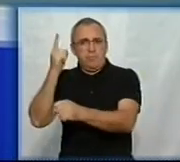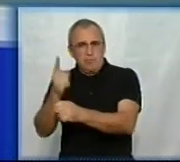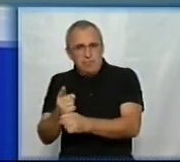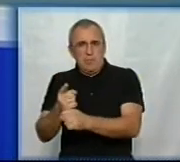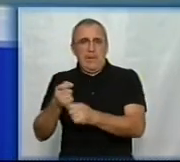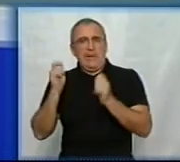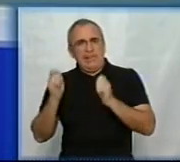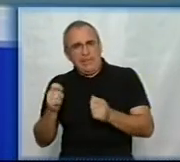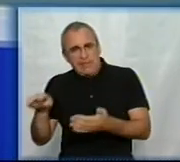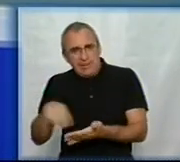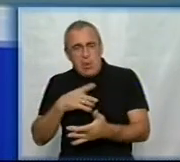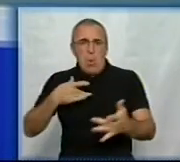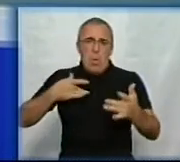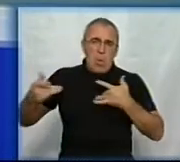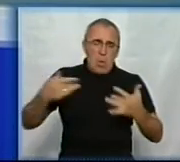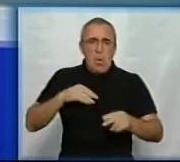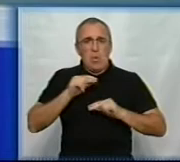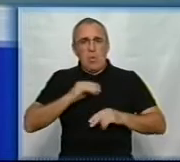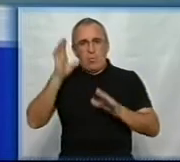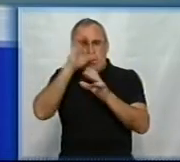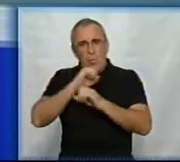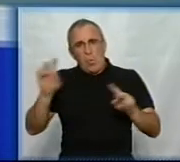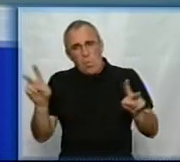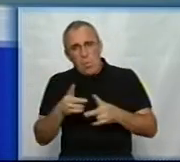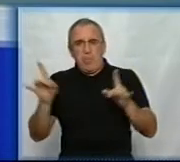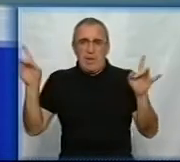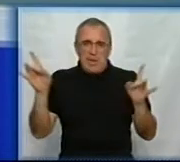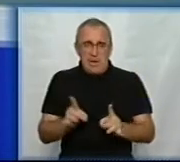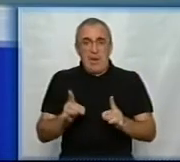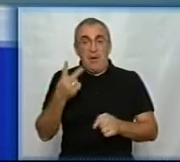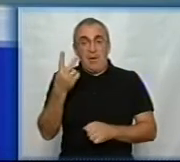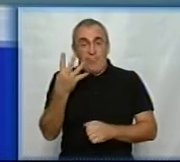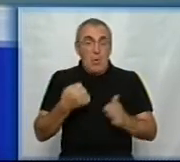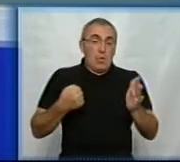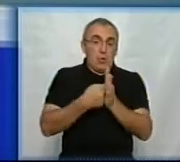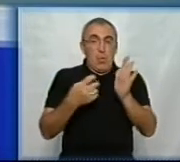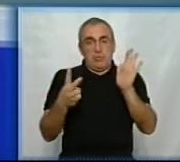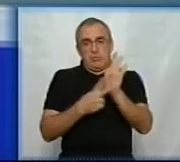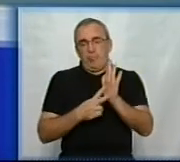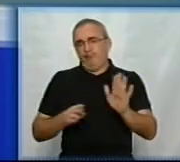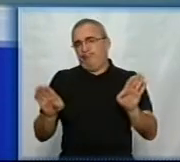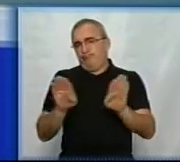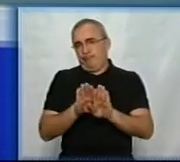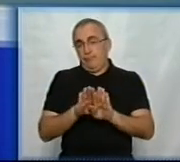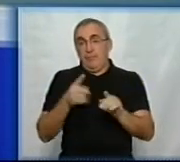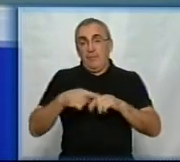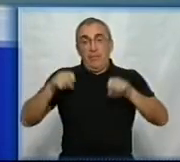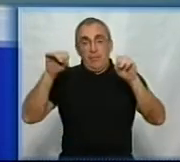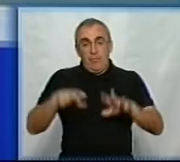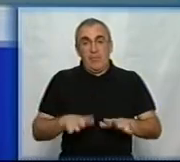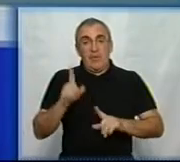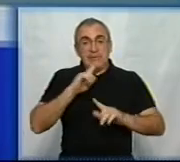проведення дискотек та концертів, роботу нічних клубів та ресторанів з 24 до 7 години. Таке рішення ухвалили на